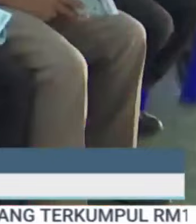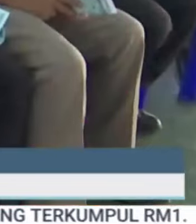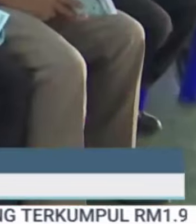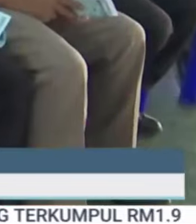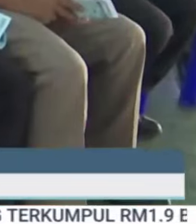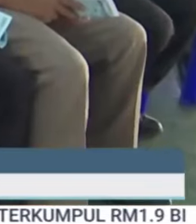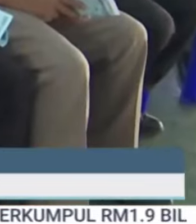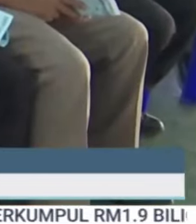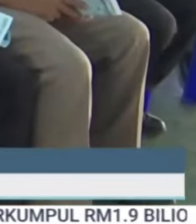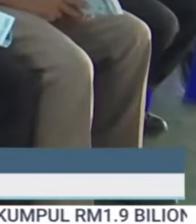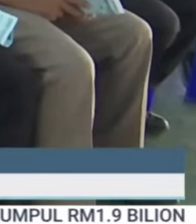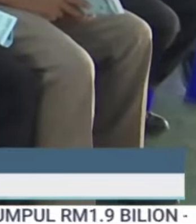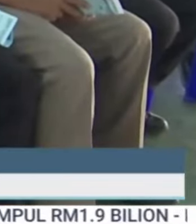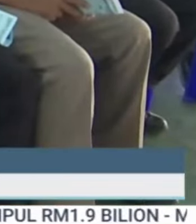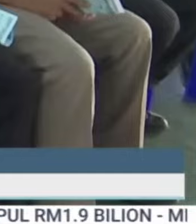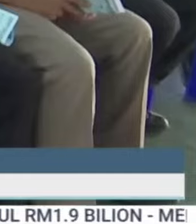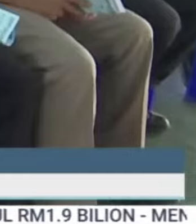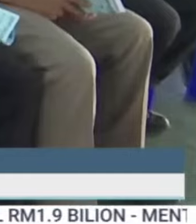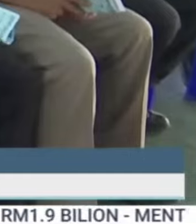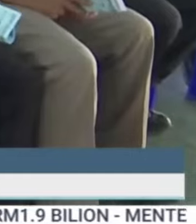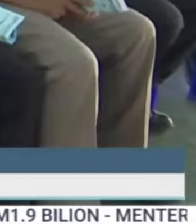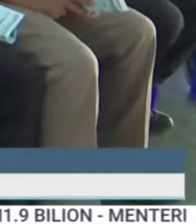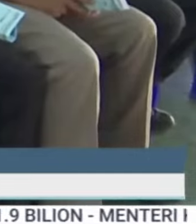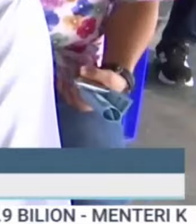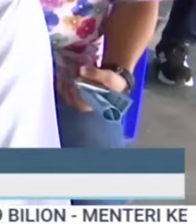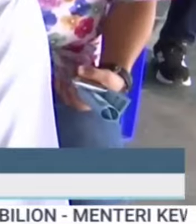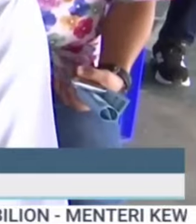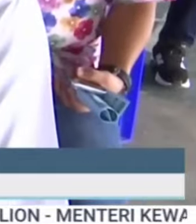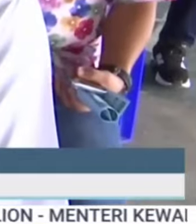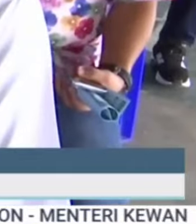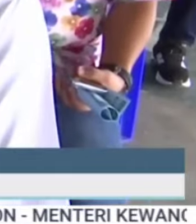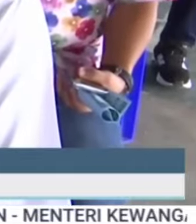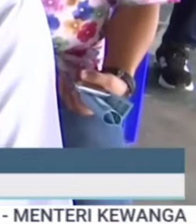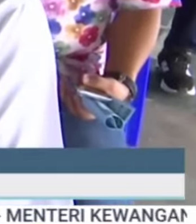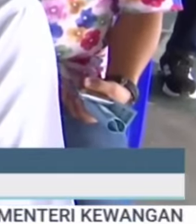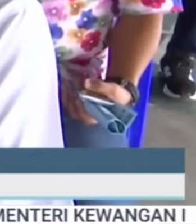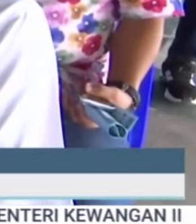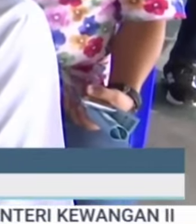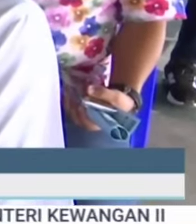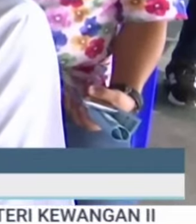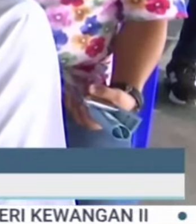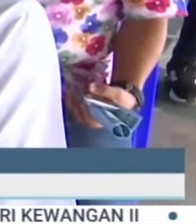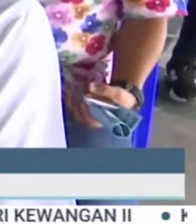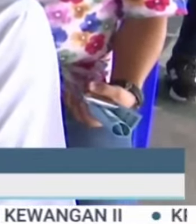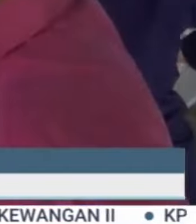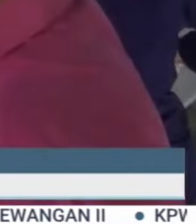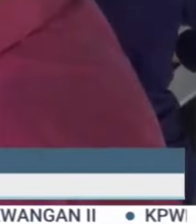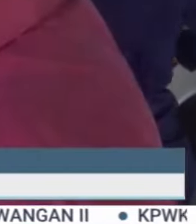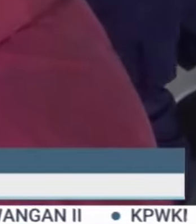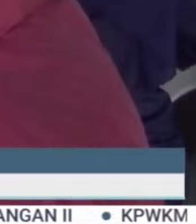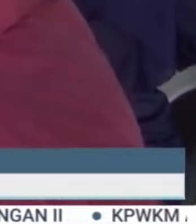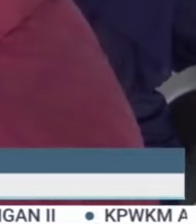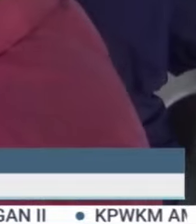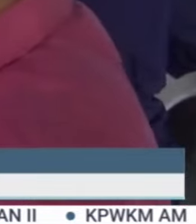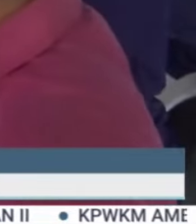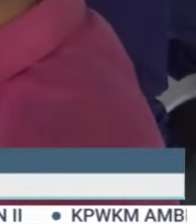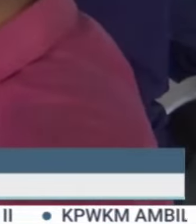dengan lebih banyak pengisian program untuk menarik Lebih ramai penyertaan golongan belia program jiwa komuniti Madani